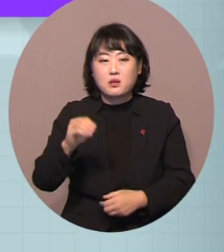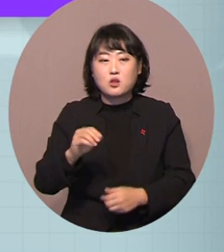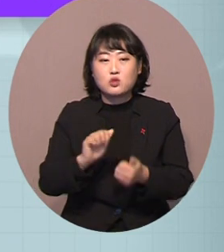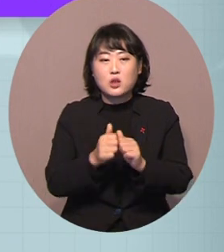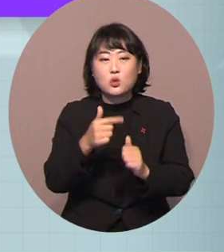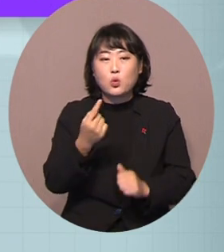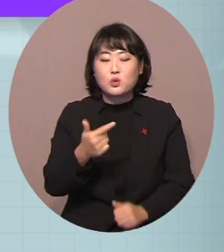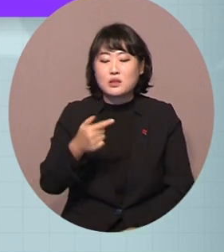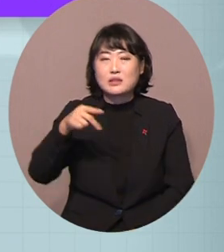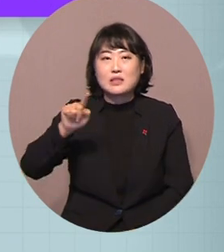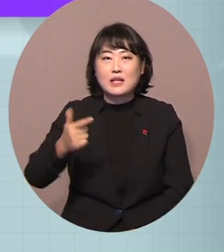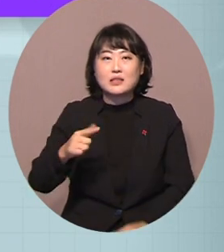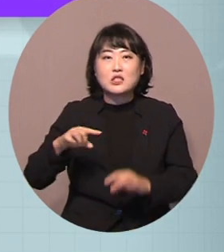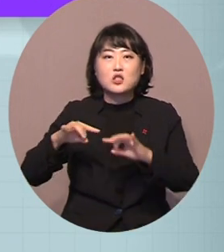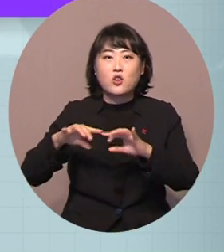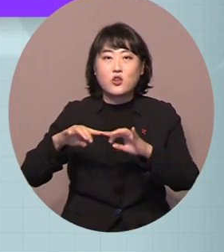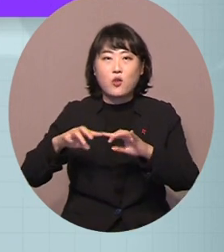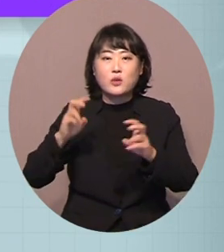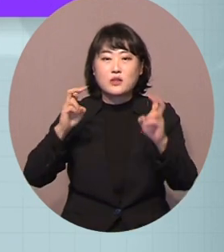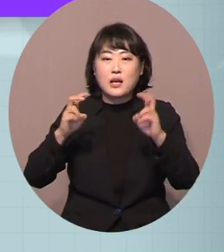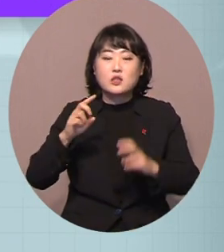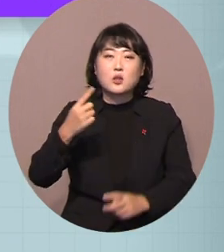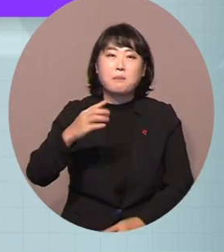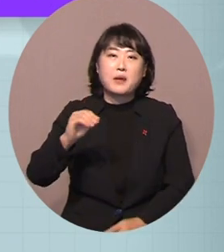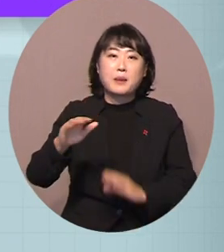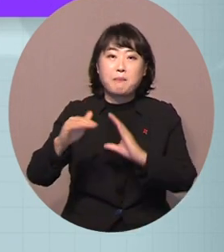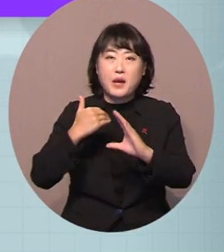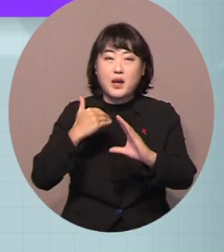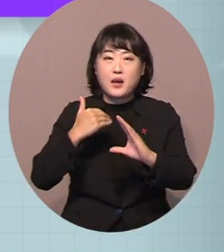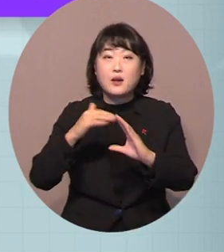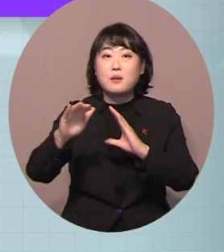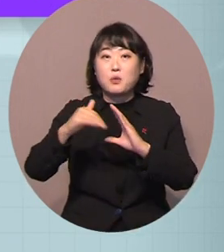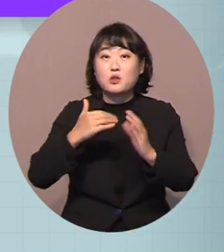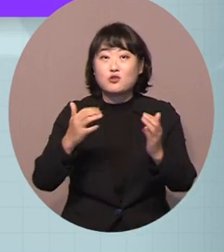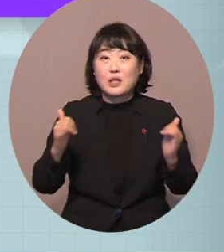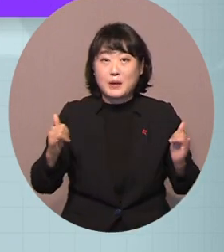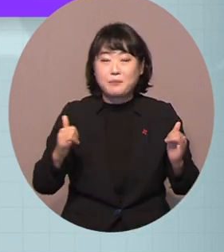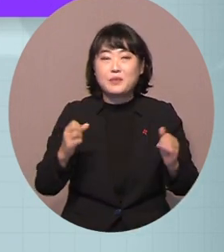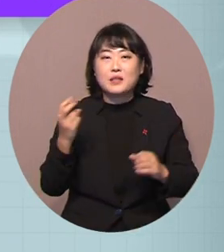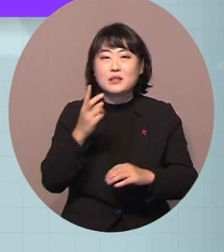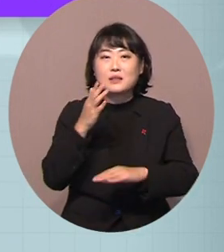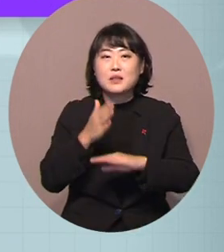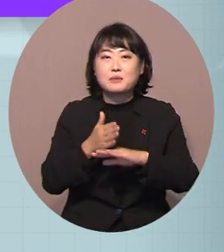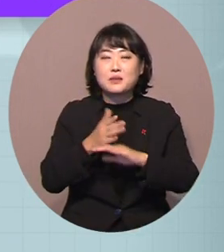계사 논산 전력 1천만 원을 보내 주셨습니다 성금을 보내 주신 분들께 다시 한번 감사드립니다